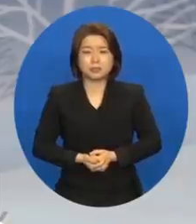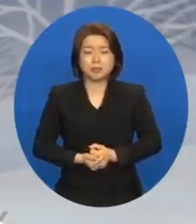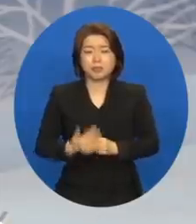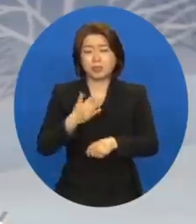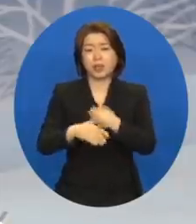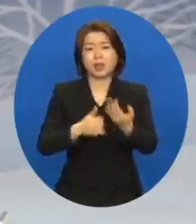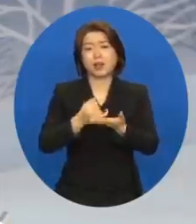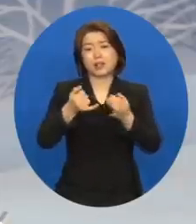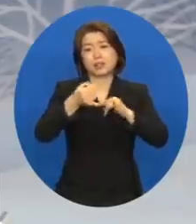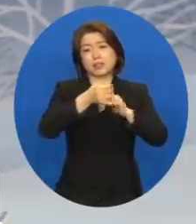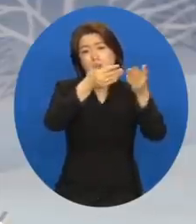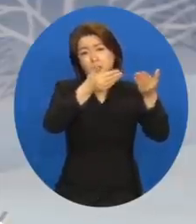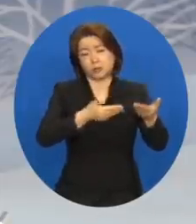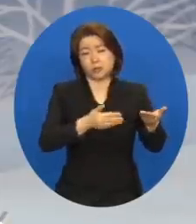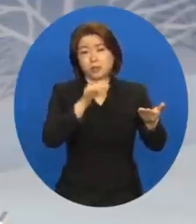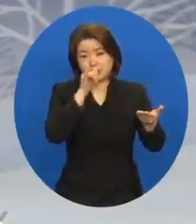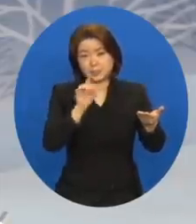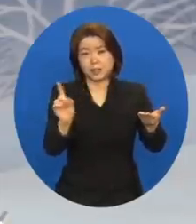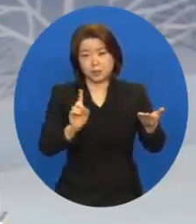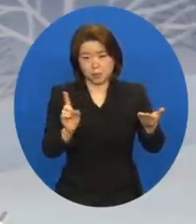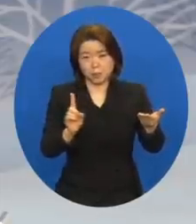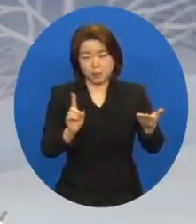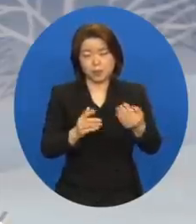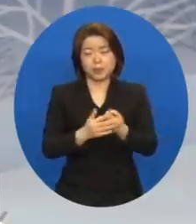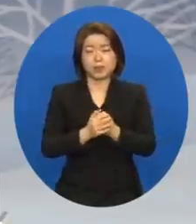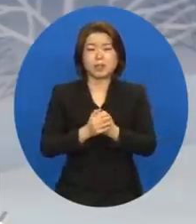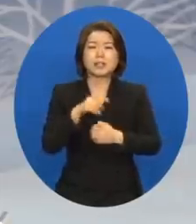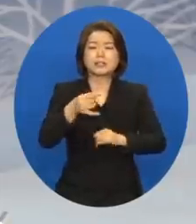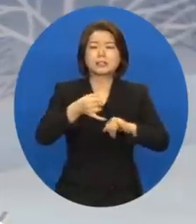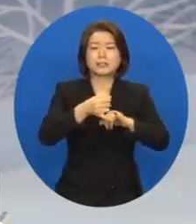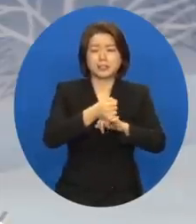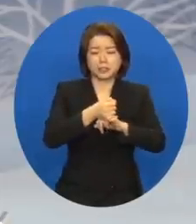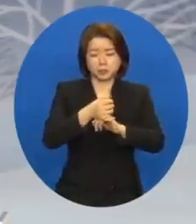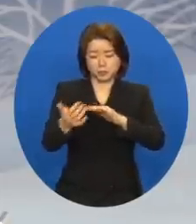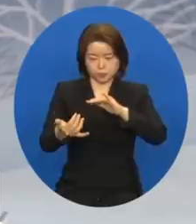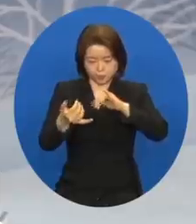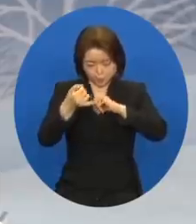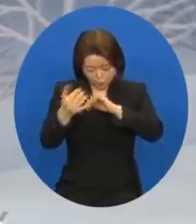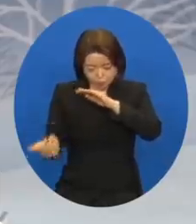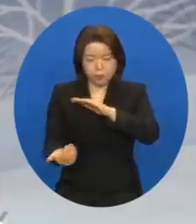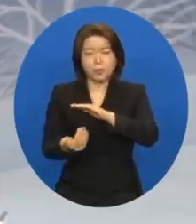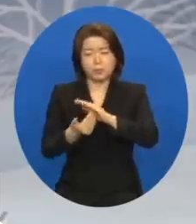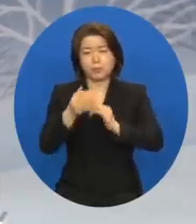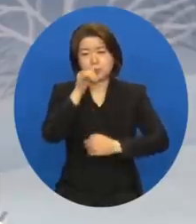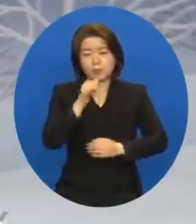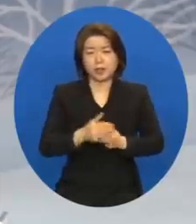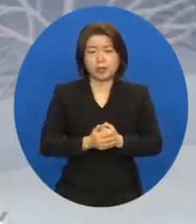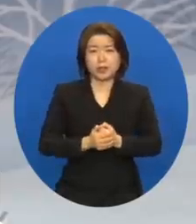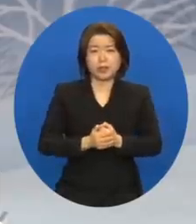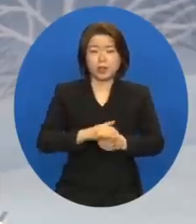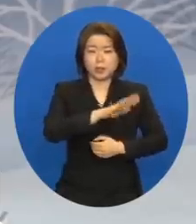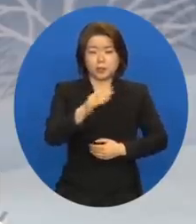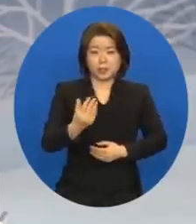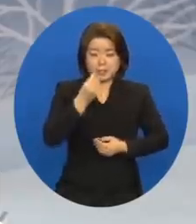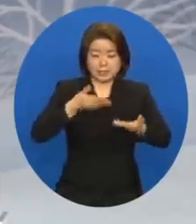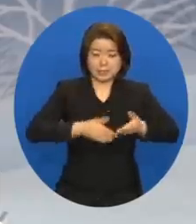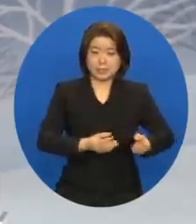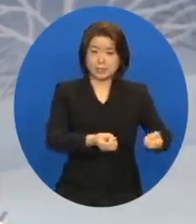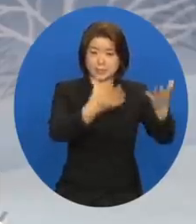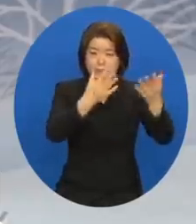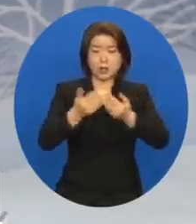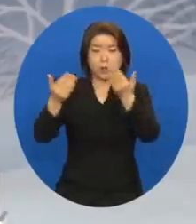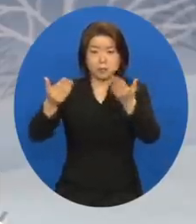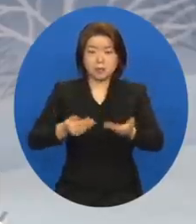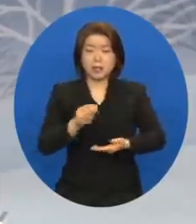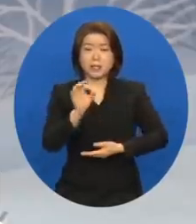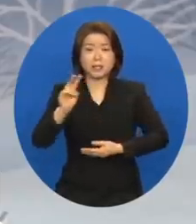하나님께서 약속하신 것이 있다면 그 약속은 반드시 이루십니다. 우리가 성탄절에 받아야 될